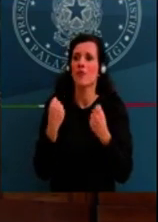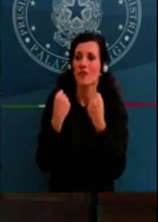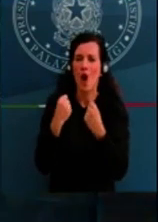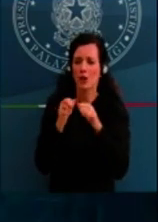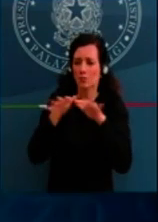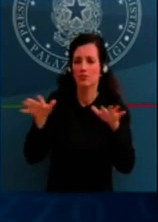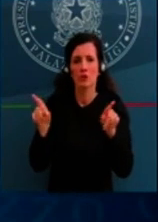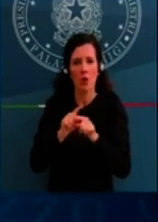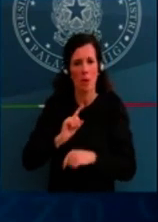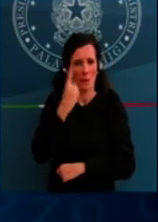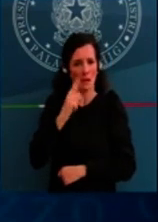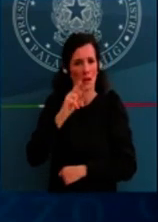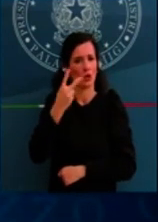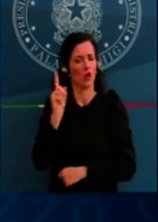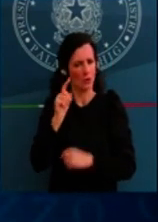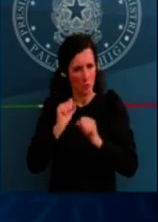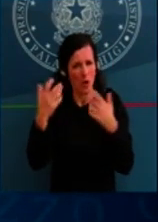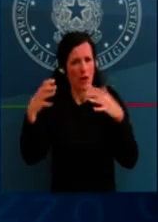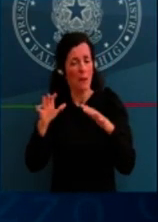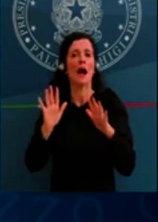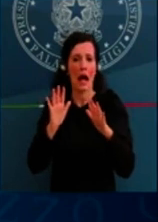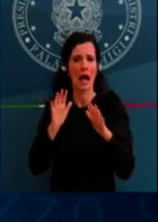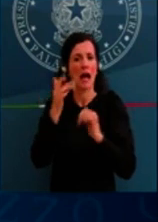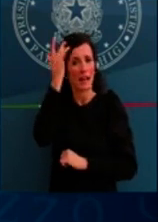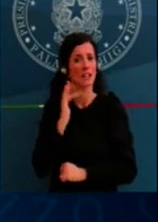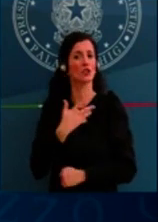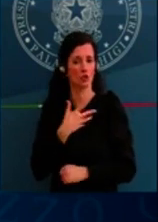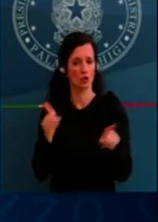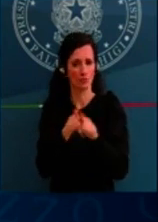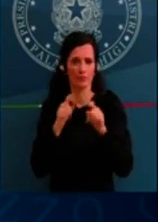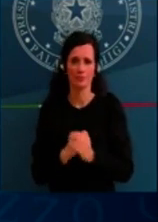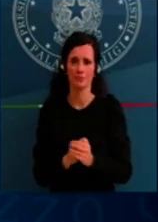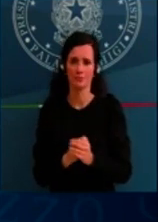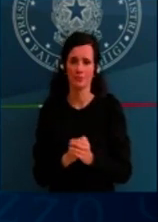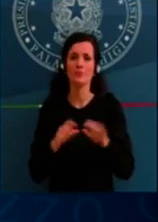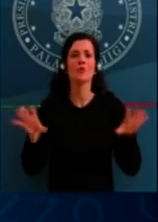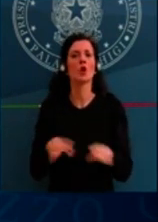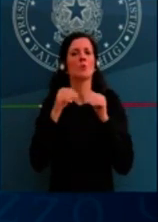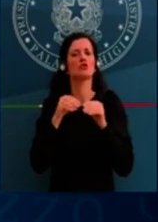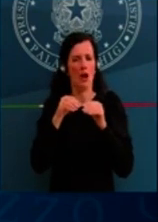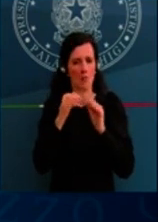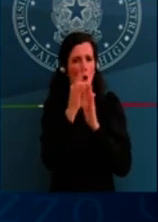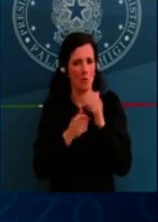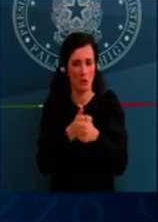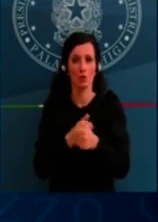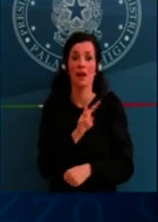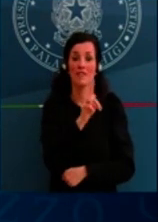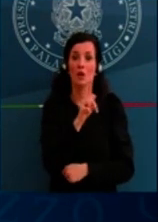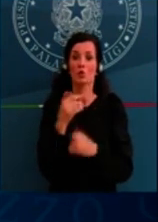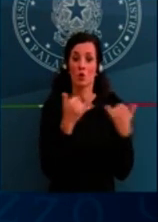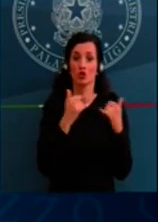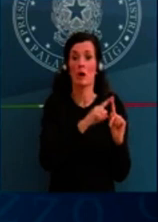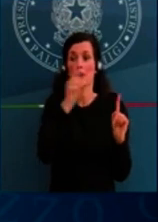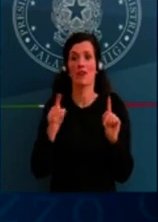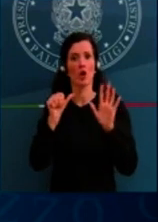21 dicembre al 6 gennaio sono vietati tutti gli spostamenti da una regione all'altra anche per raggiungere le seconde